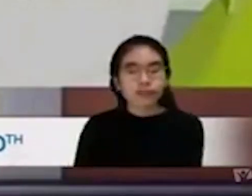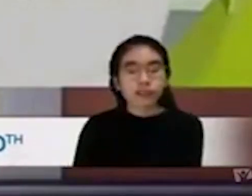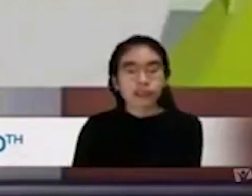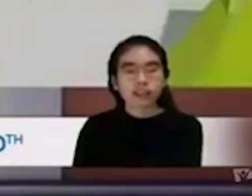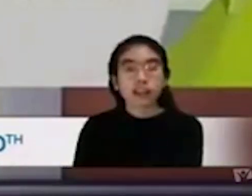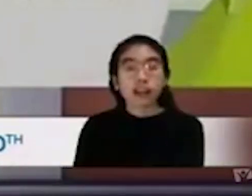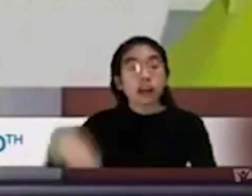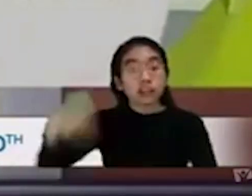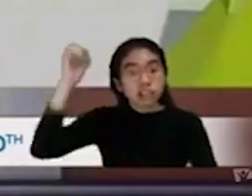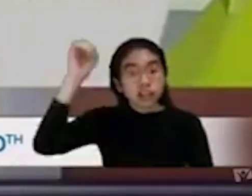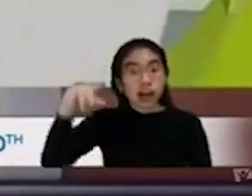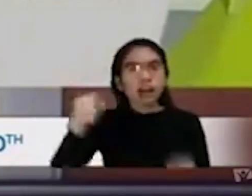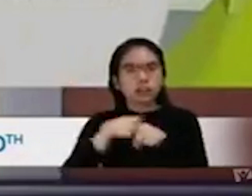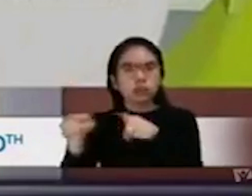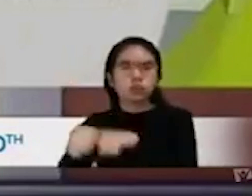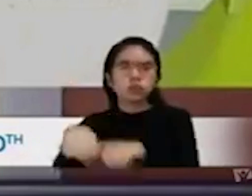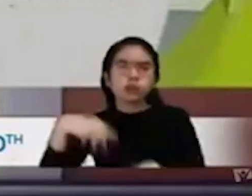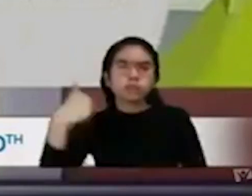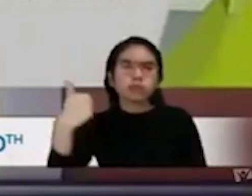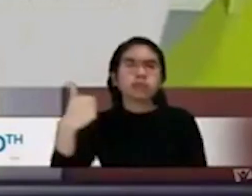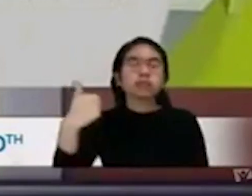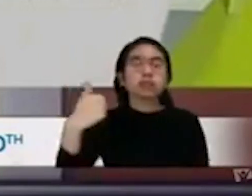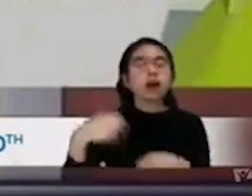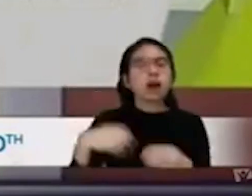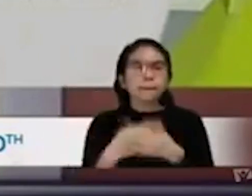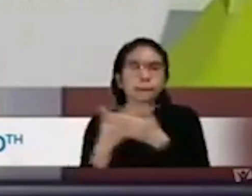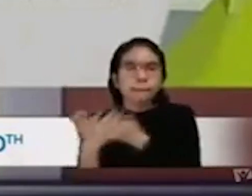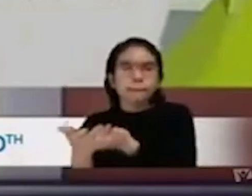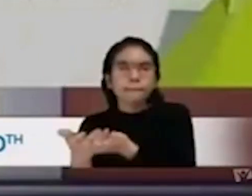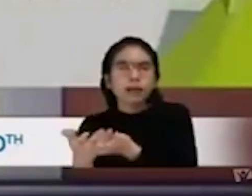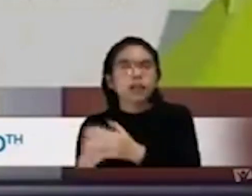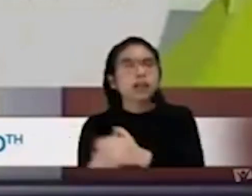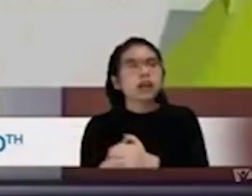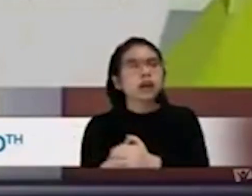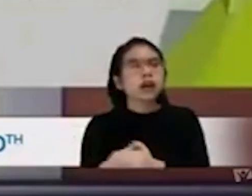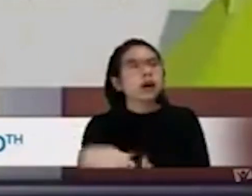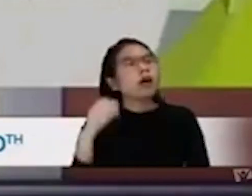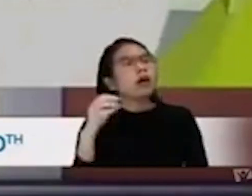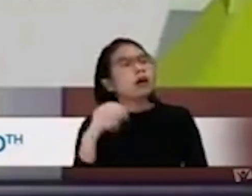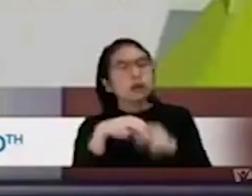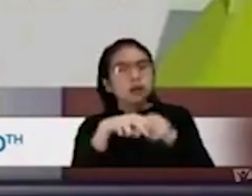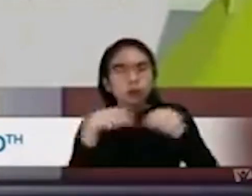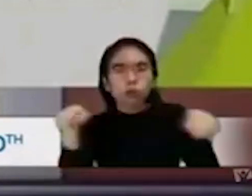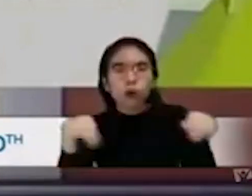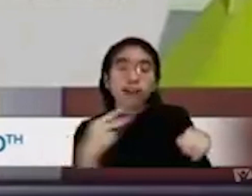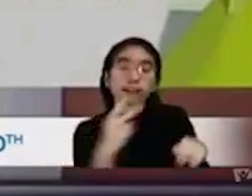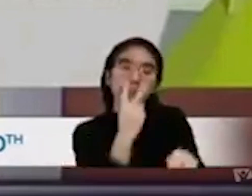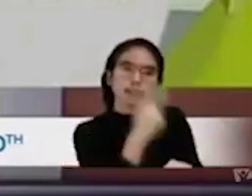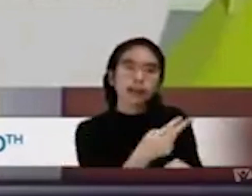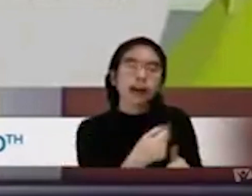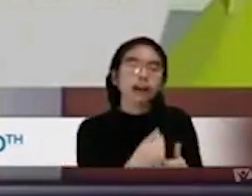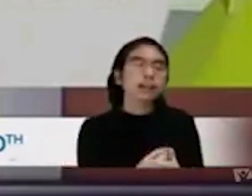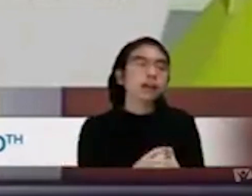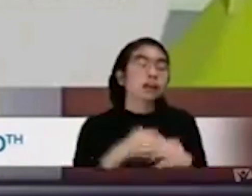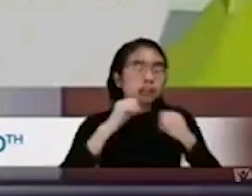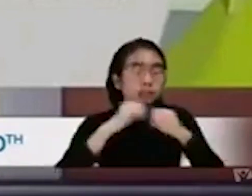yang sempit. Atau kesan lebih tinggi pada sebuah ruangan yang rendah. Jadi pencahayaan itu bisa